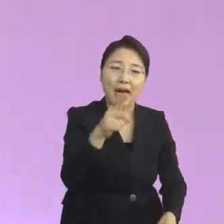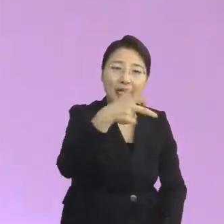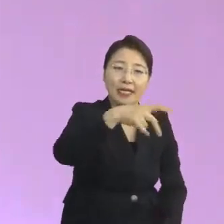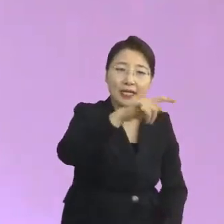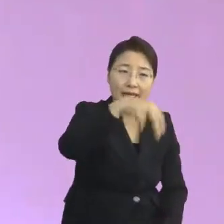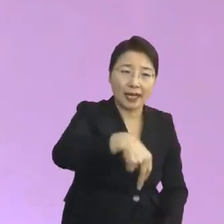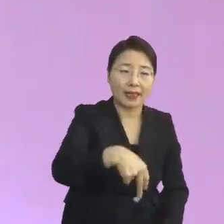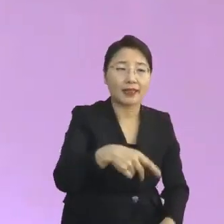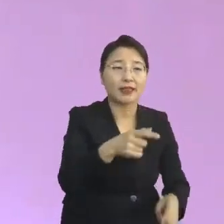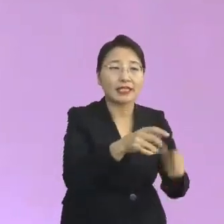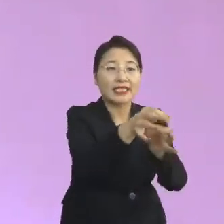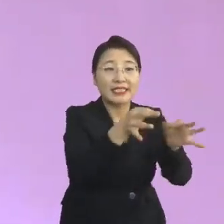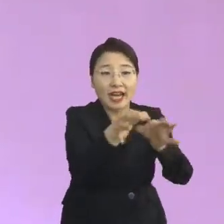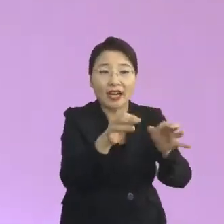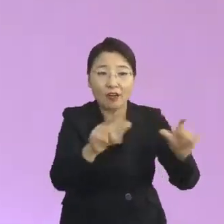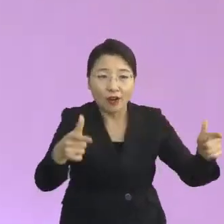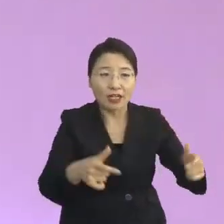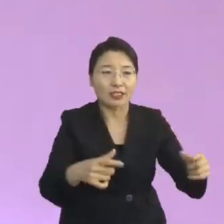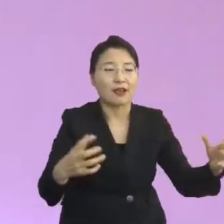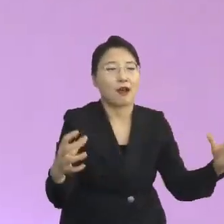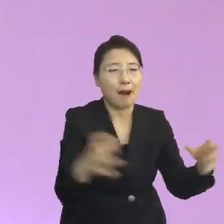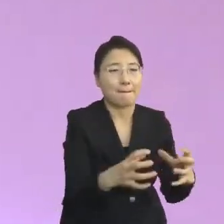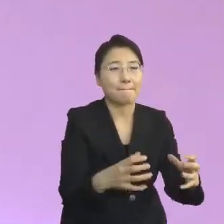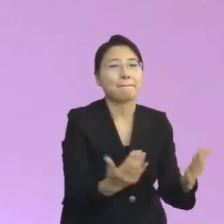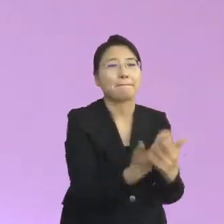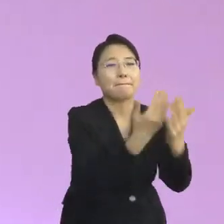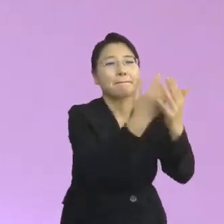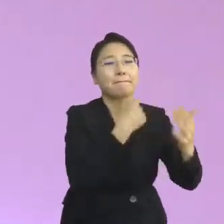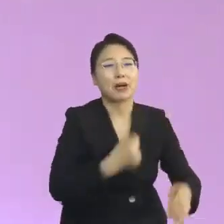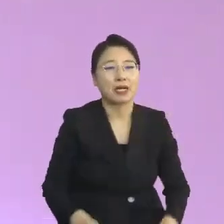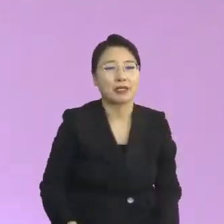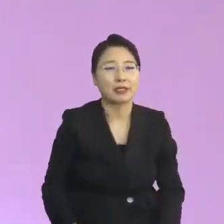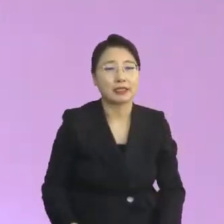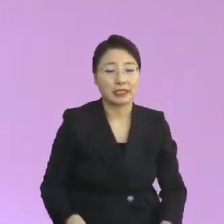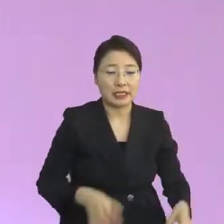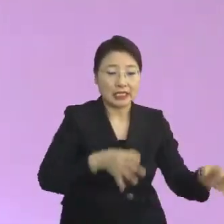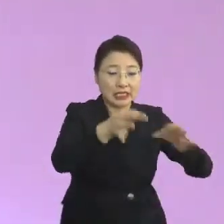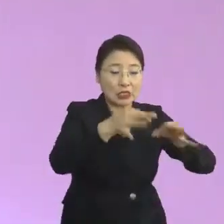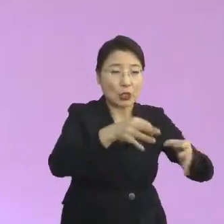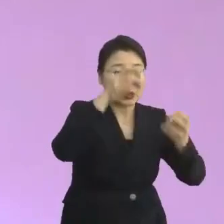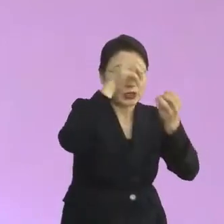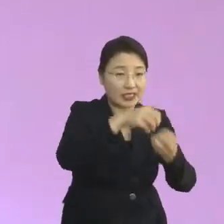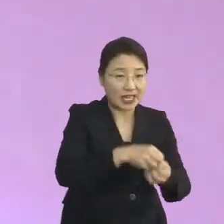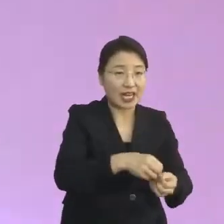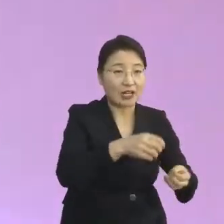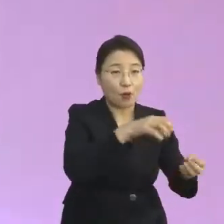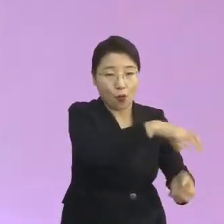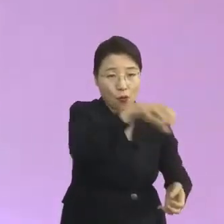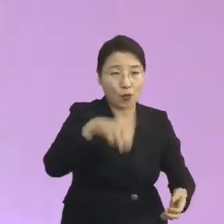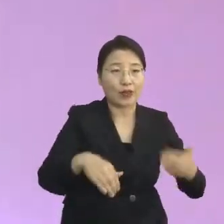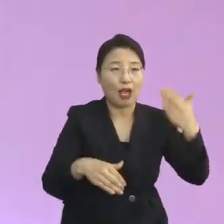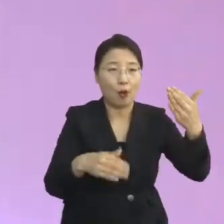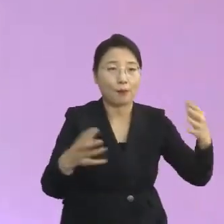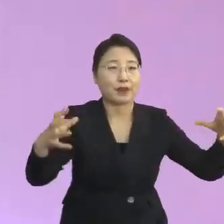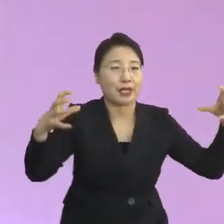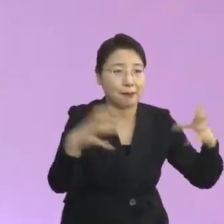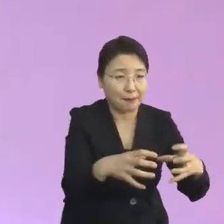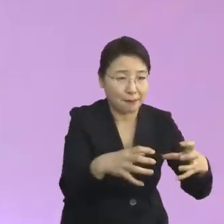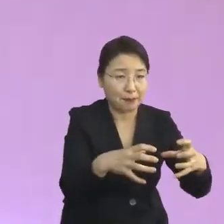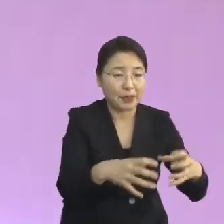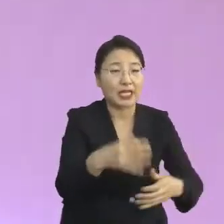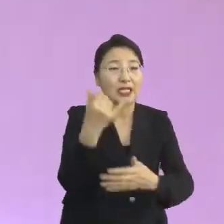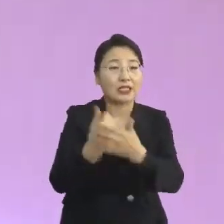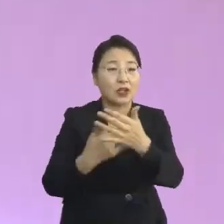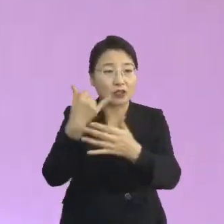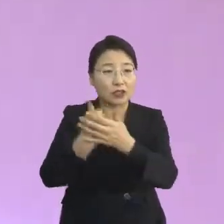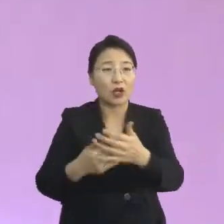랜드마크로 도약시키겠습니다. 9개 전통시장을 하나로 묶은 청량 마켓몰과 기존의